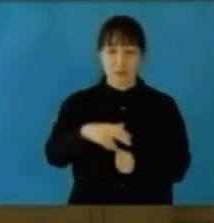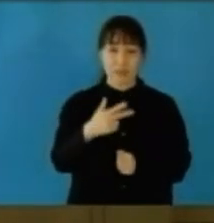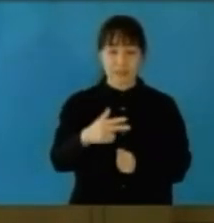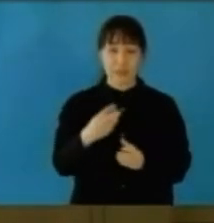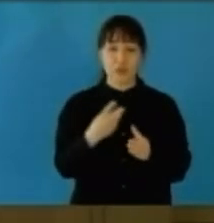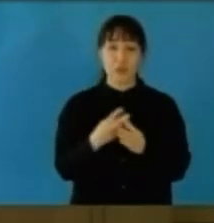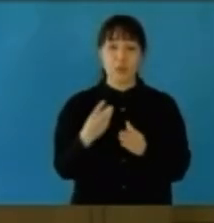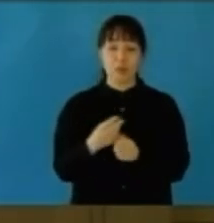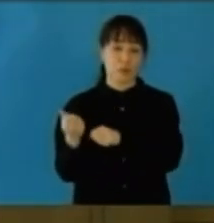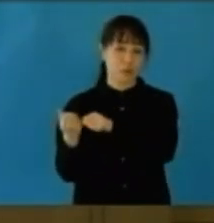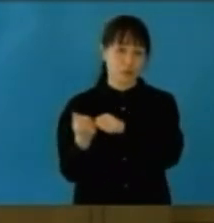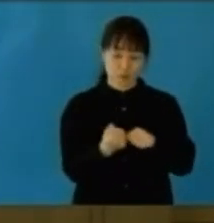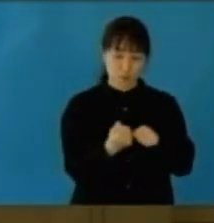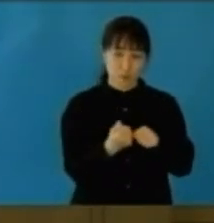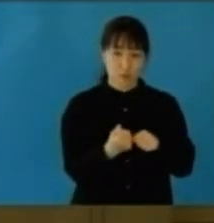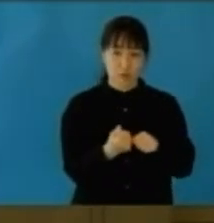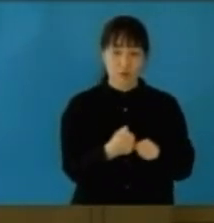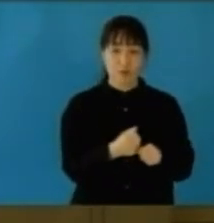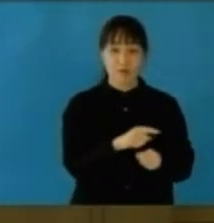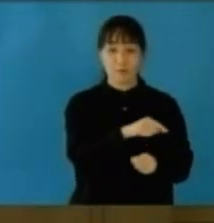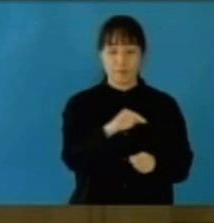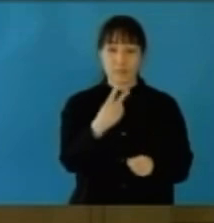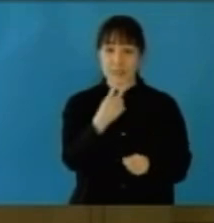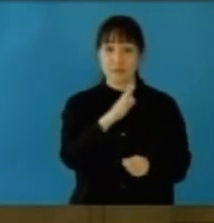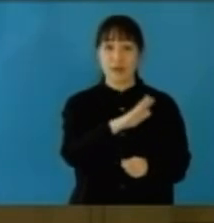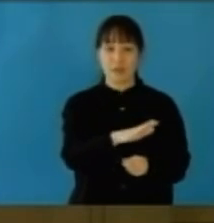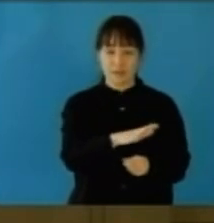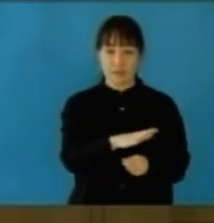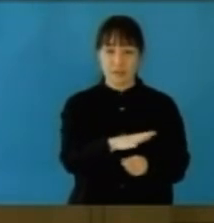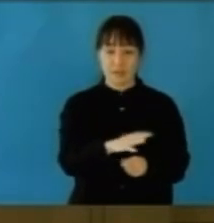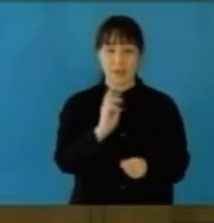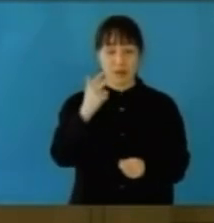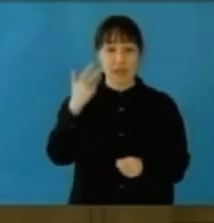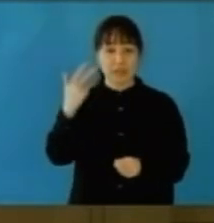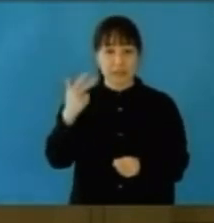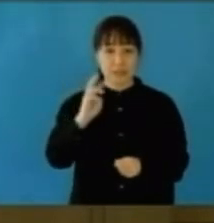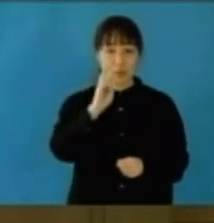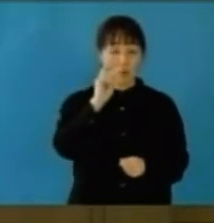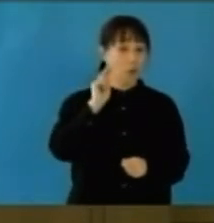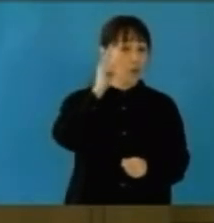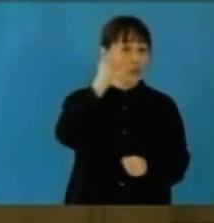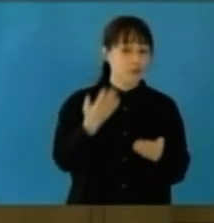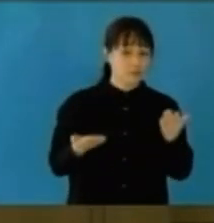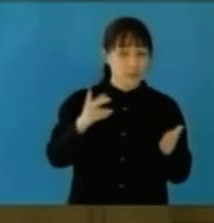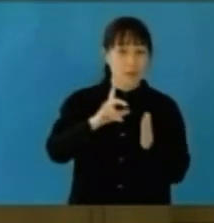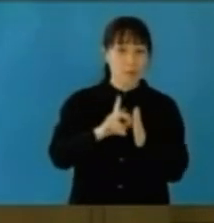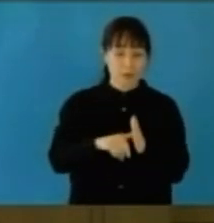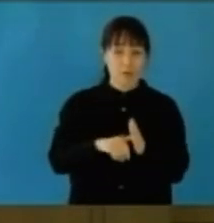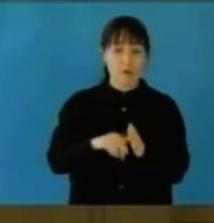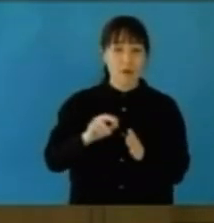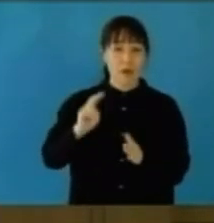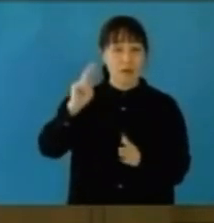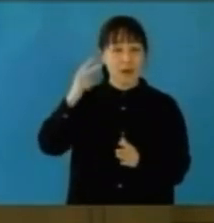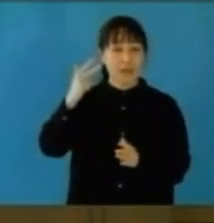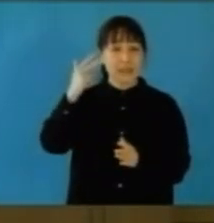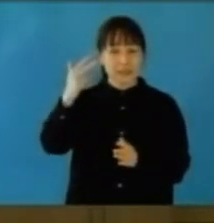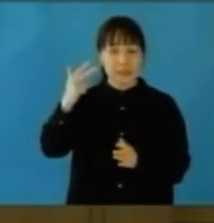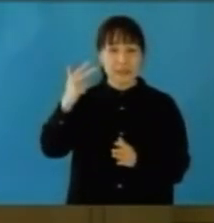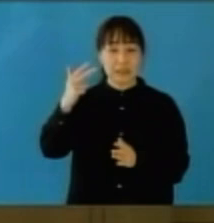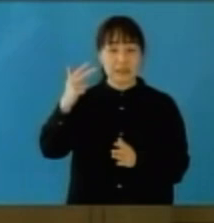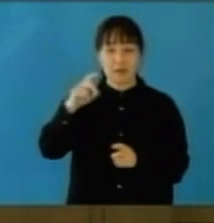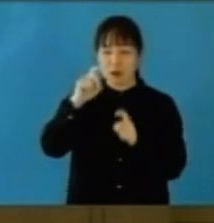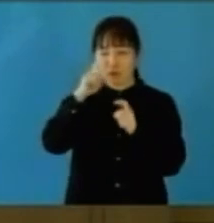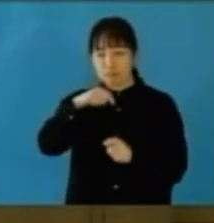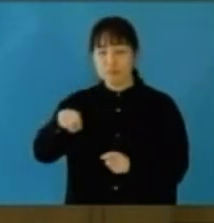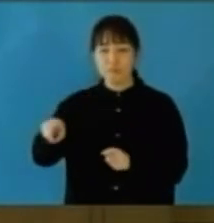仙台市の球場で実施をしてました。しかし、2月の気温が鹿児島県を沖縄県と比較すると低いと。で、沖縄県と低いから、また各施設の老朽化が進